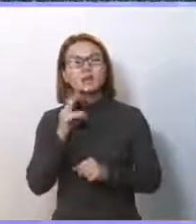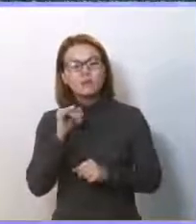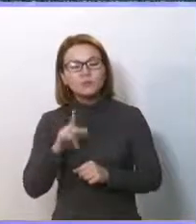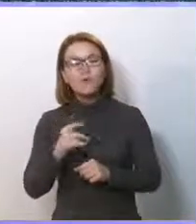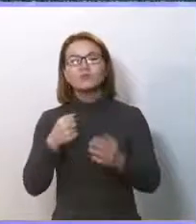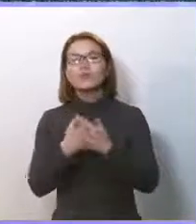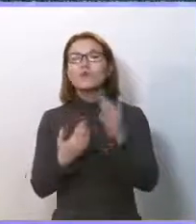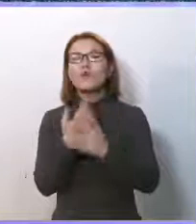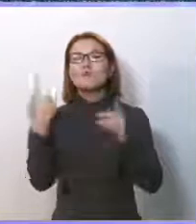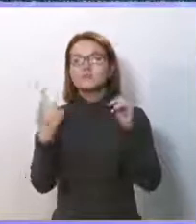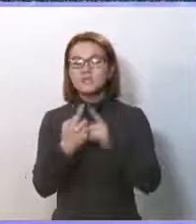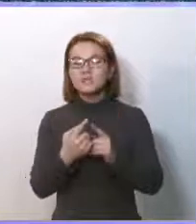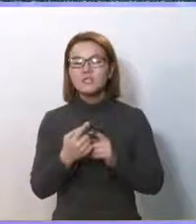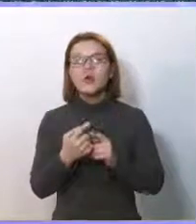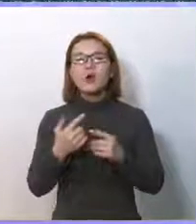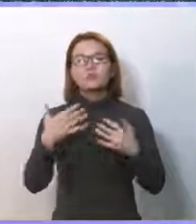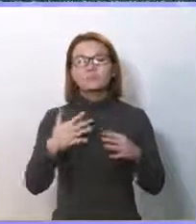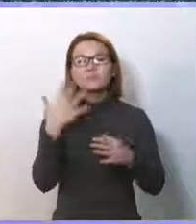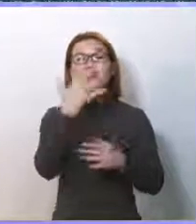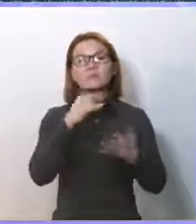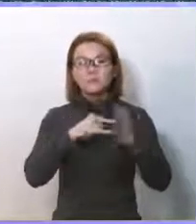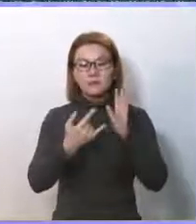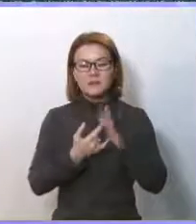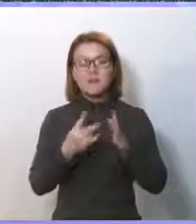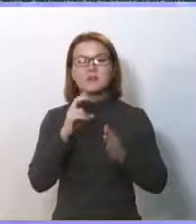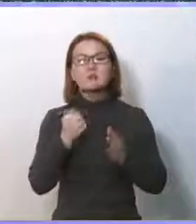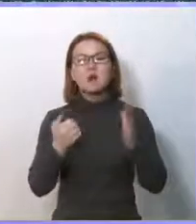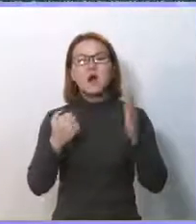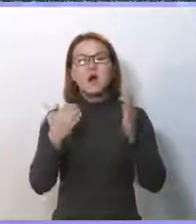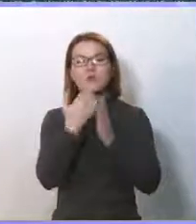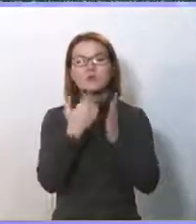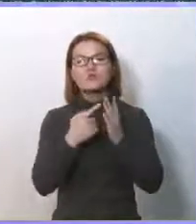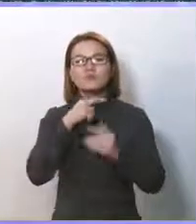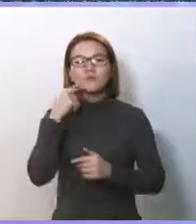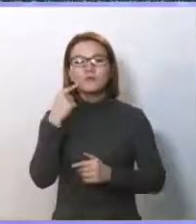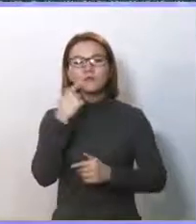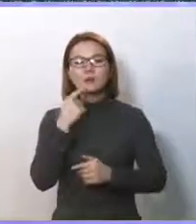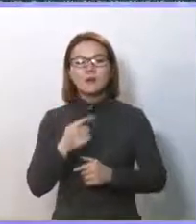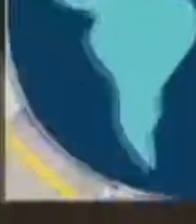новых встреч уже в 5 классе на уроках русского языка.